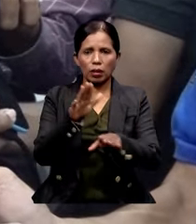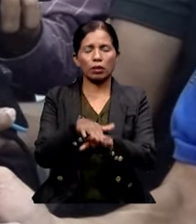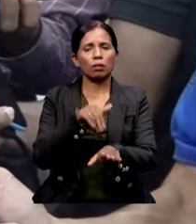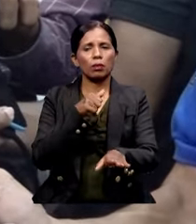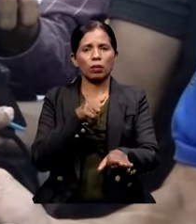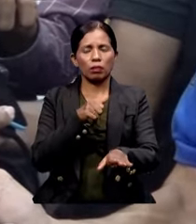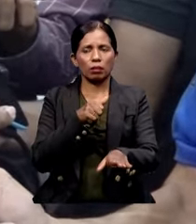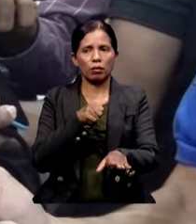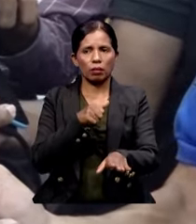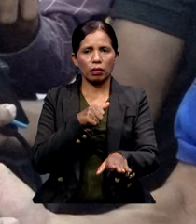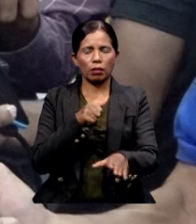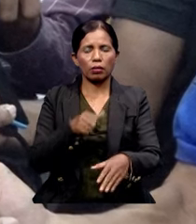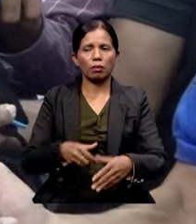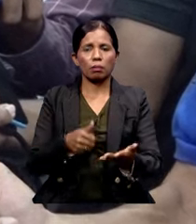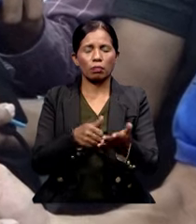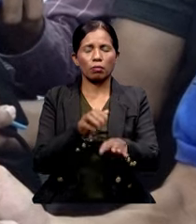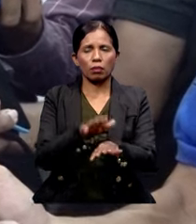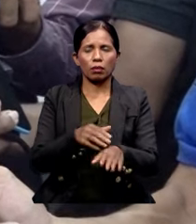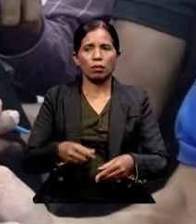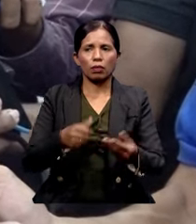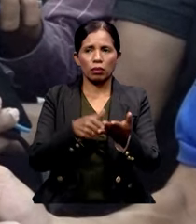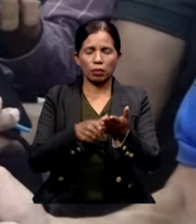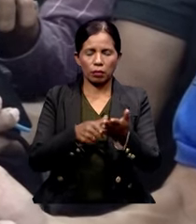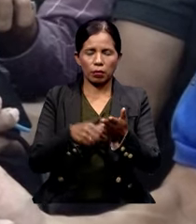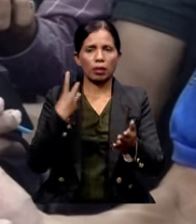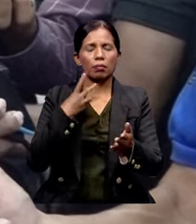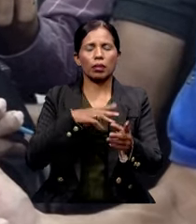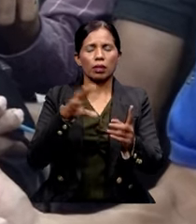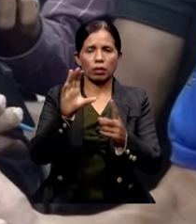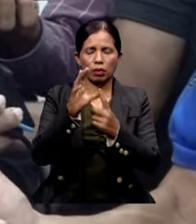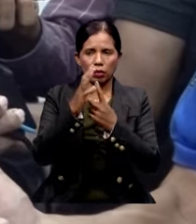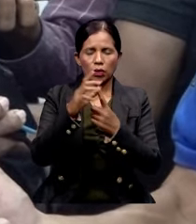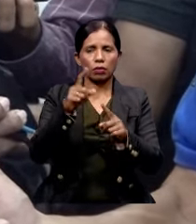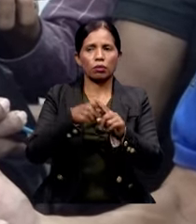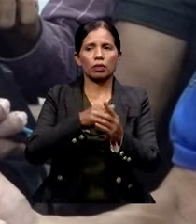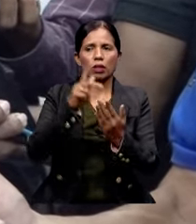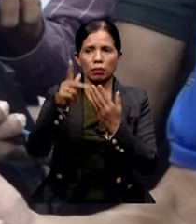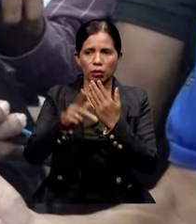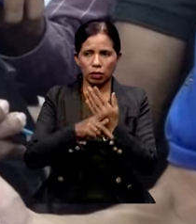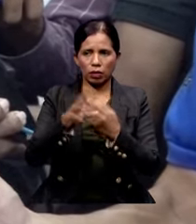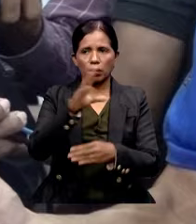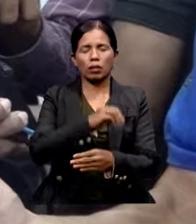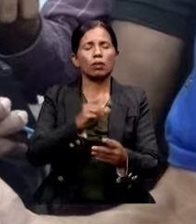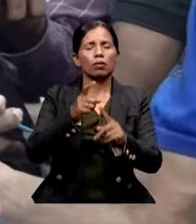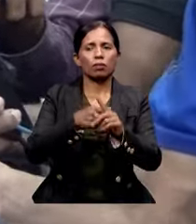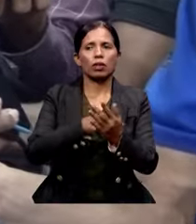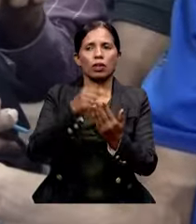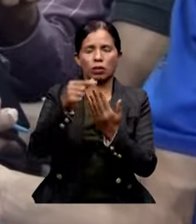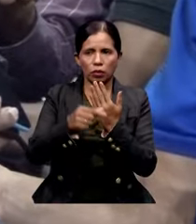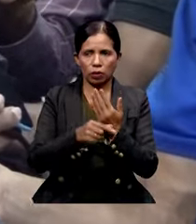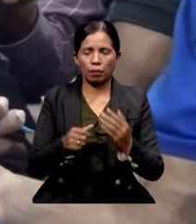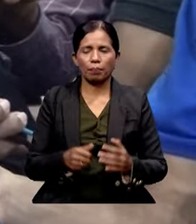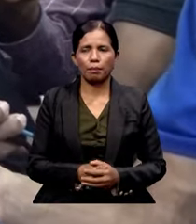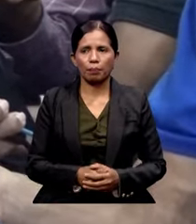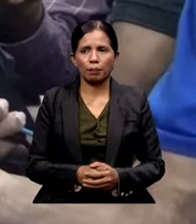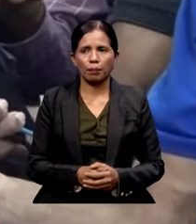ee bisa hadir di dalam festival budaya kami di bulan April dan juga bulan Agustus nanti seperti itu ee yang